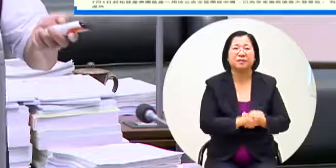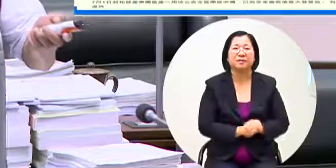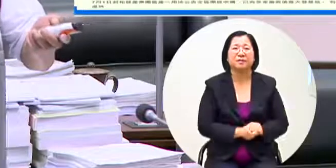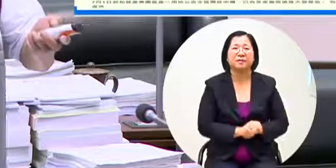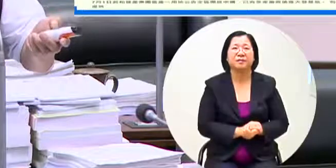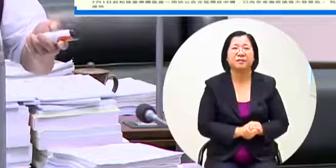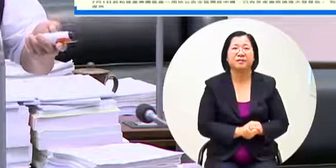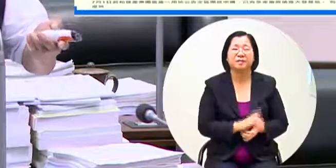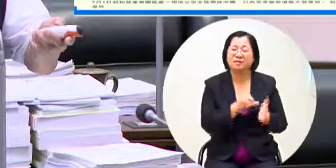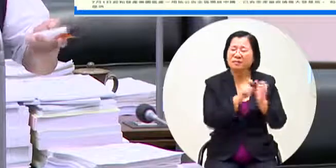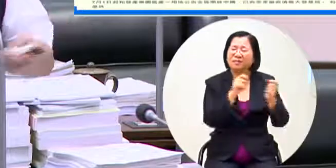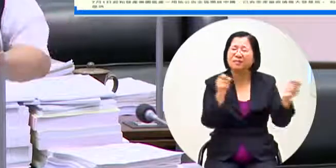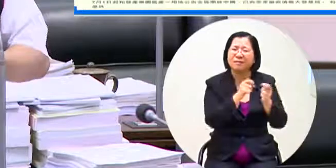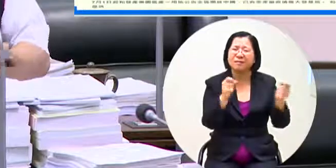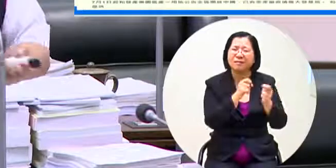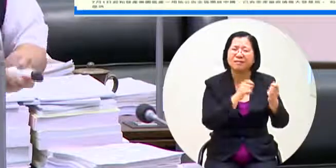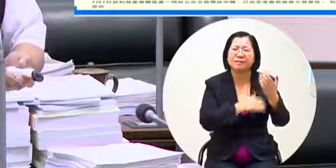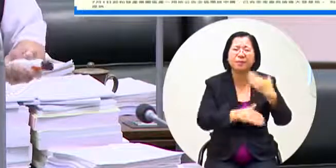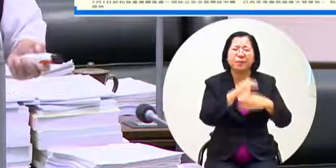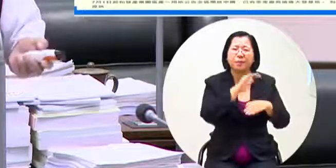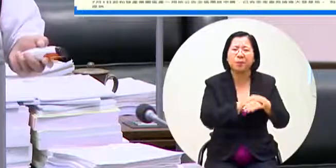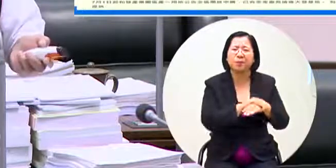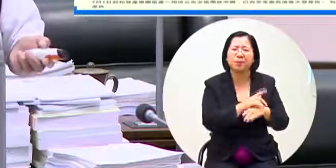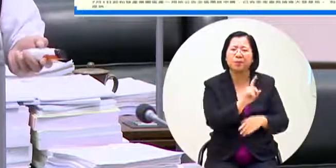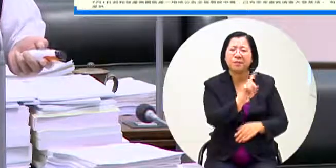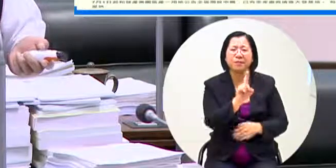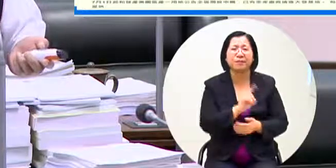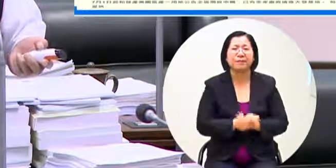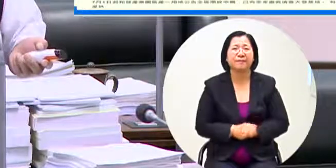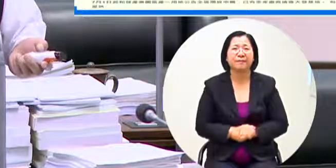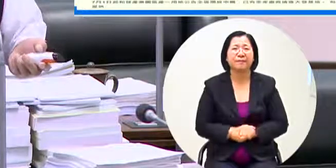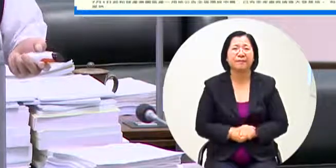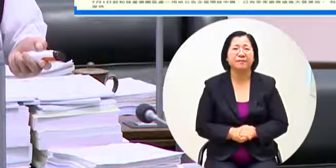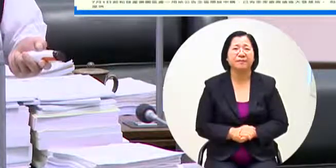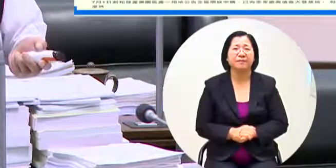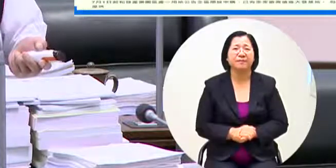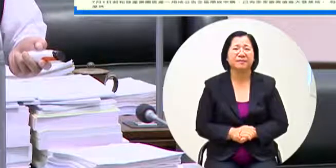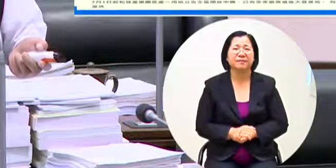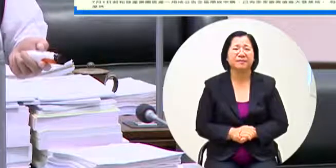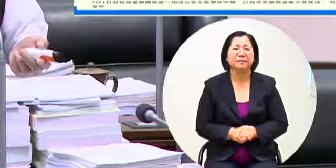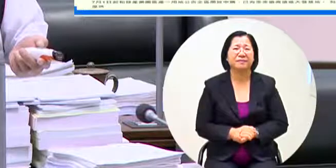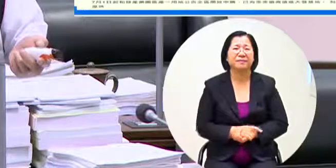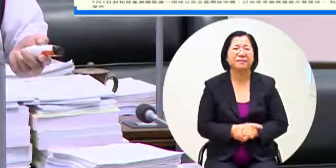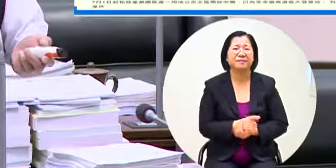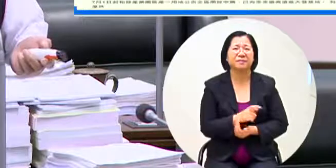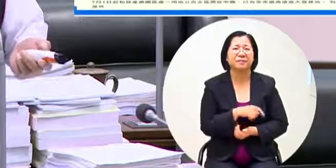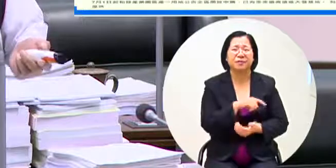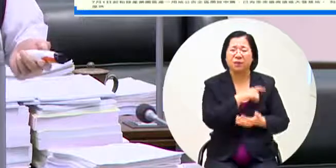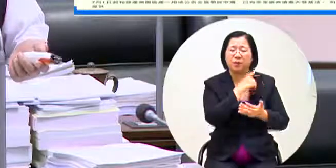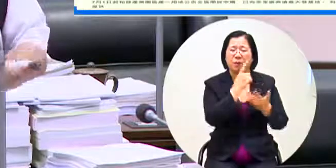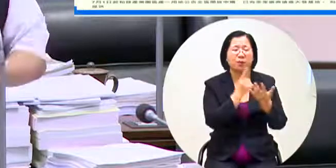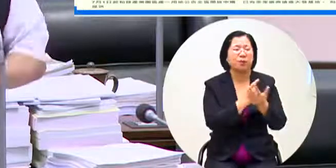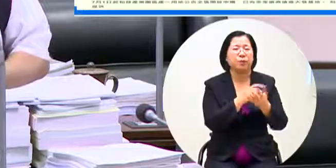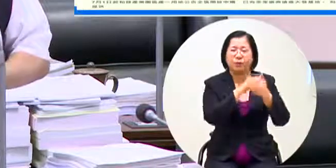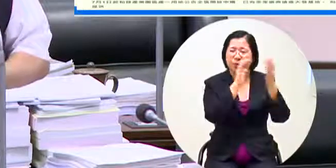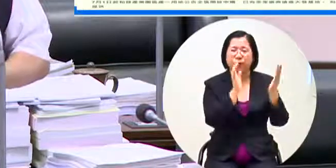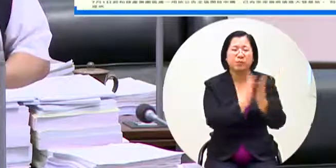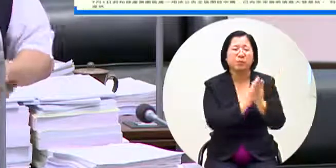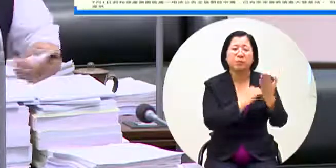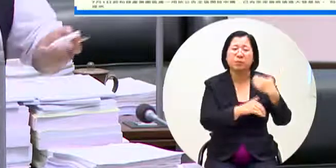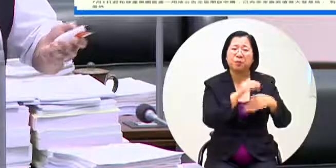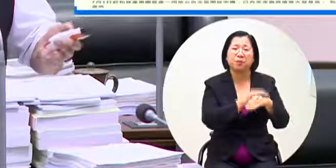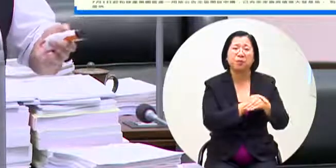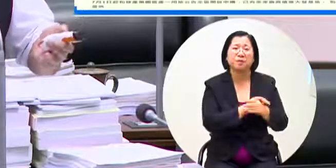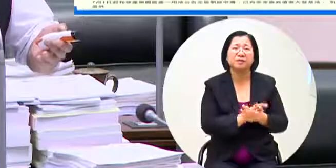当完成这个全部啊的这个的工程吼，啊，而且进厂商进驻